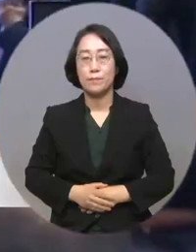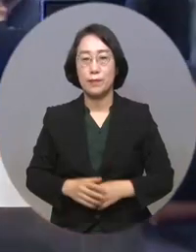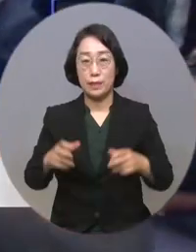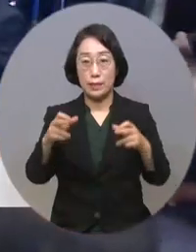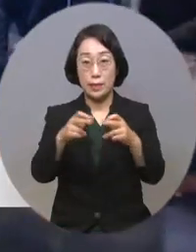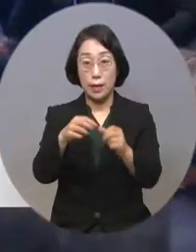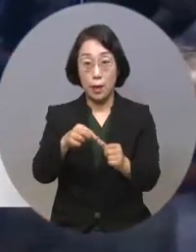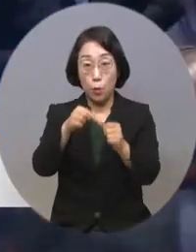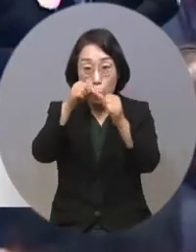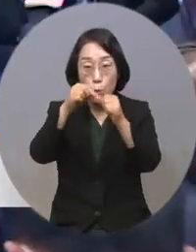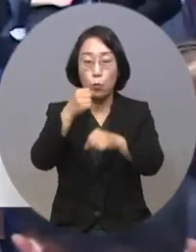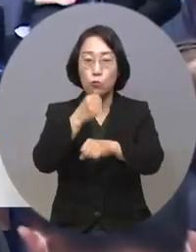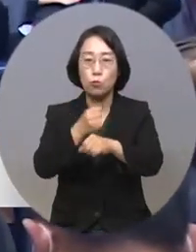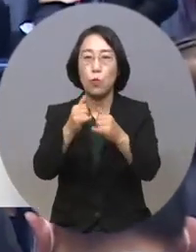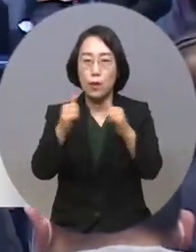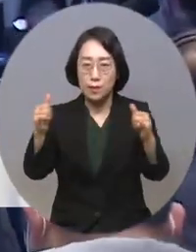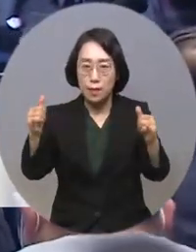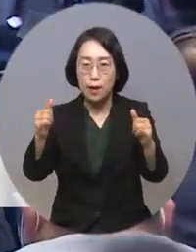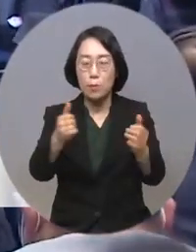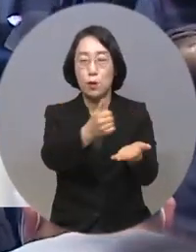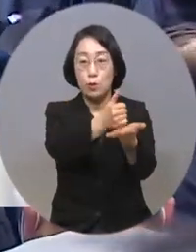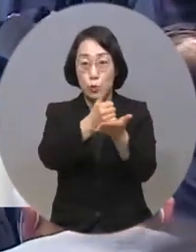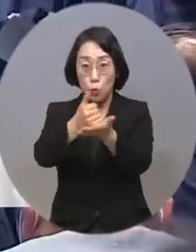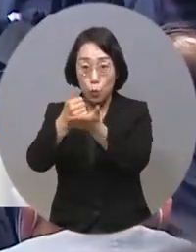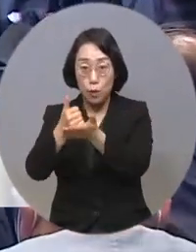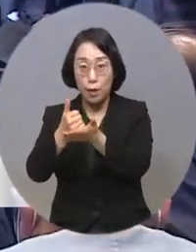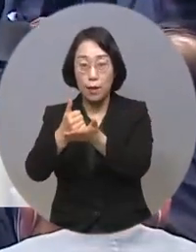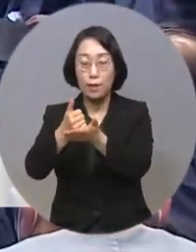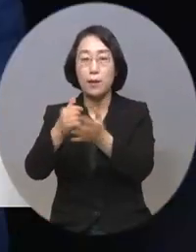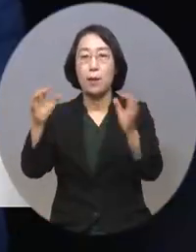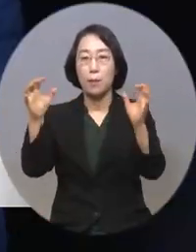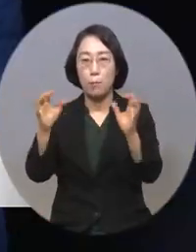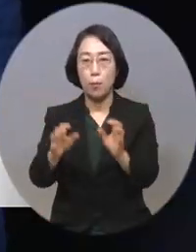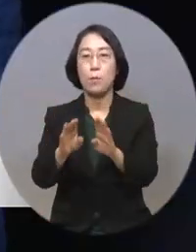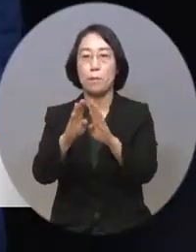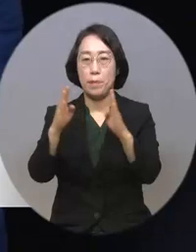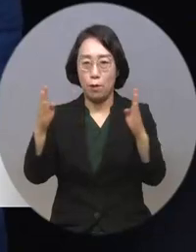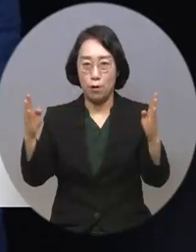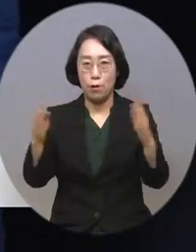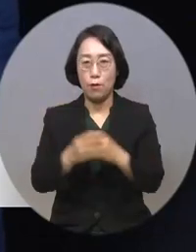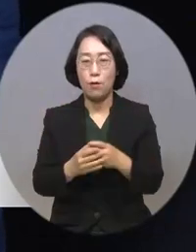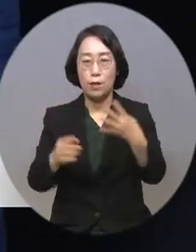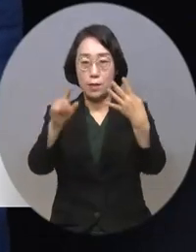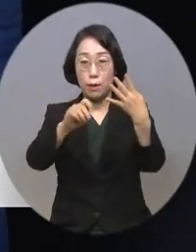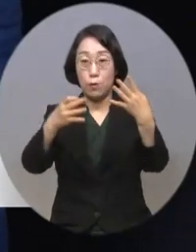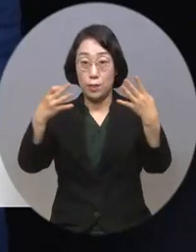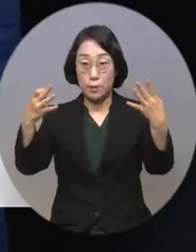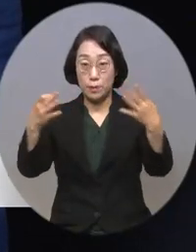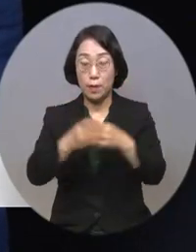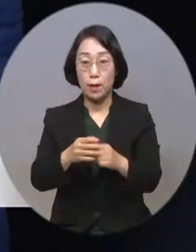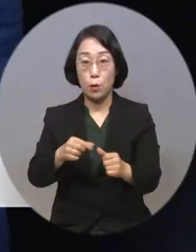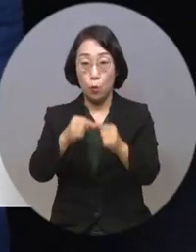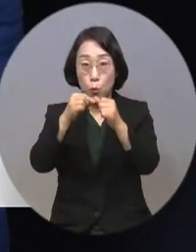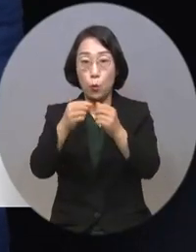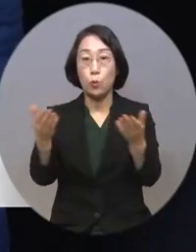장애인 고용 유공자를 기리는 뜻깊은 자리가 마련됐습니다. 지난 14일 고용노동부가